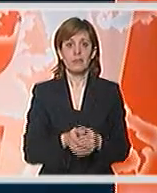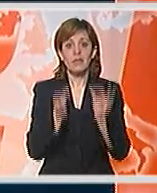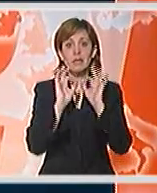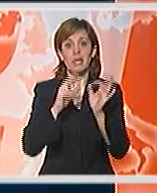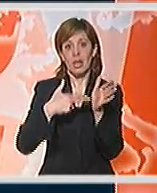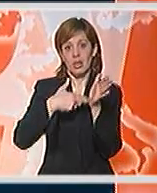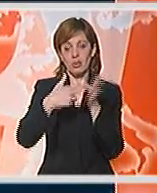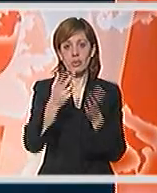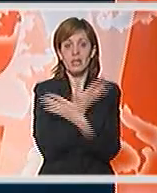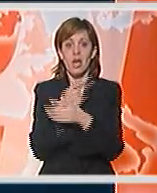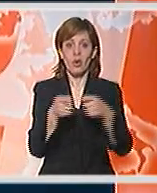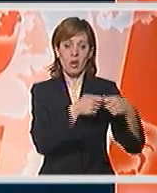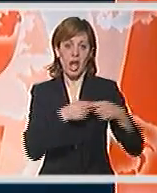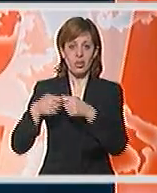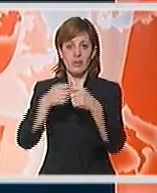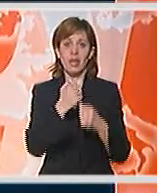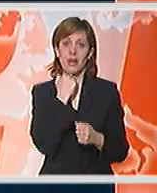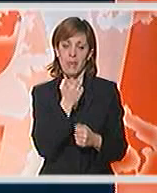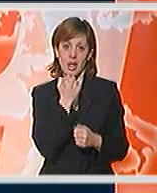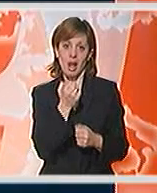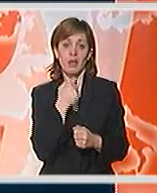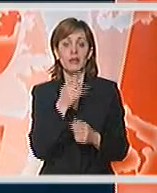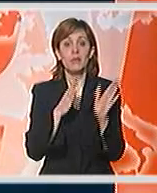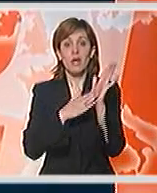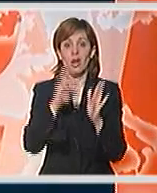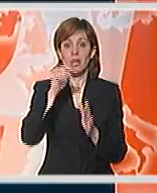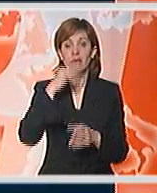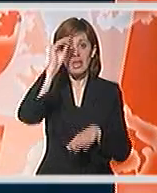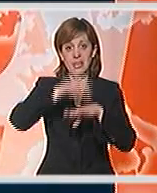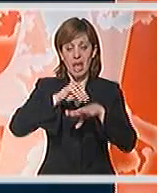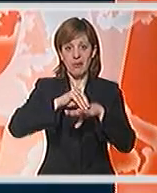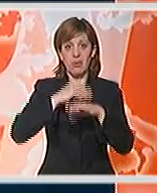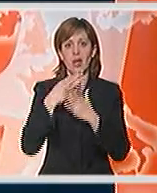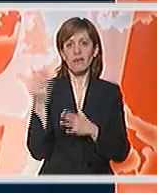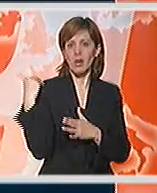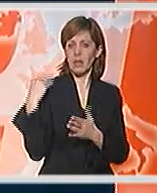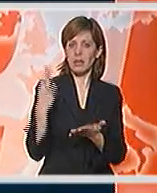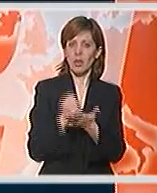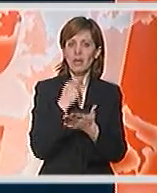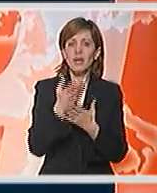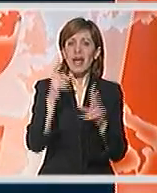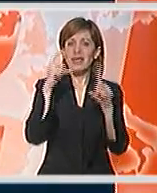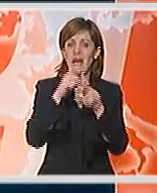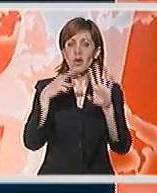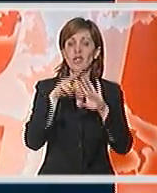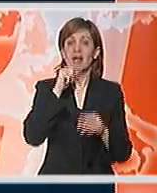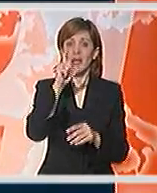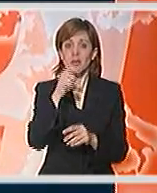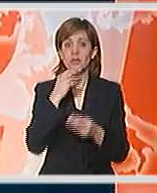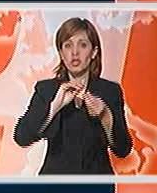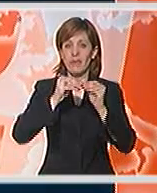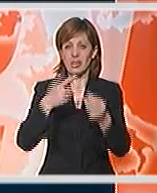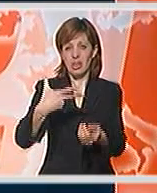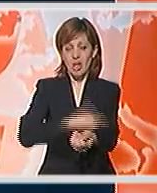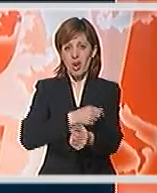Specijalni tužilac za organizovani kriminal Miljko Radisavljević izjavio je da informacije pokazuju da se Darko Šarić, osumnjičen za šverc